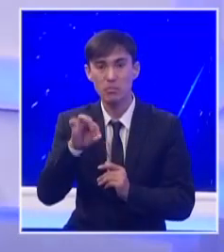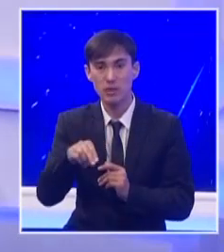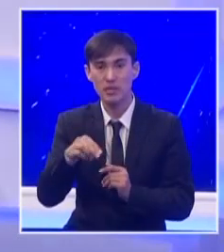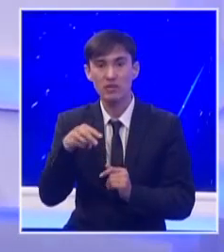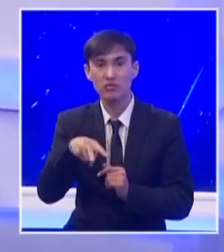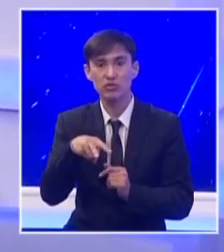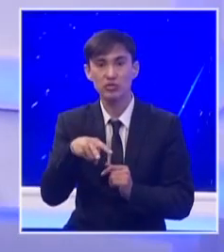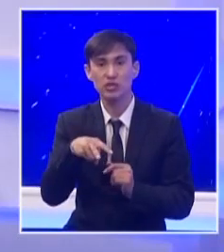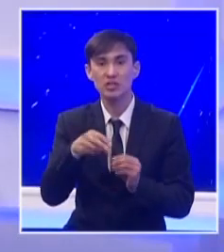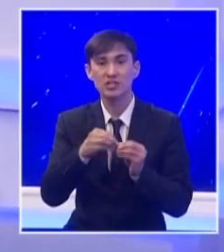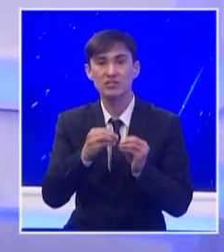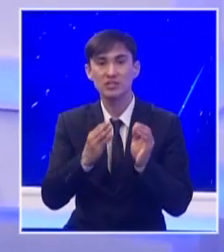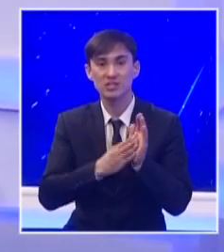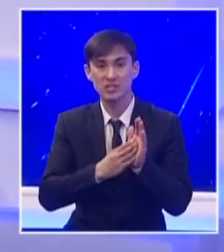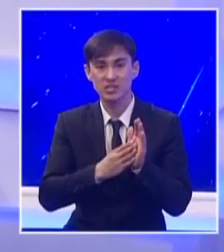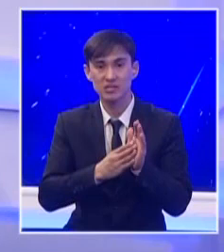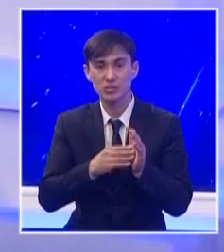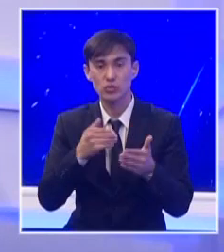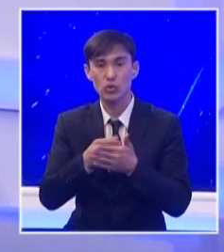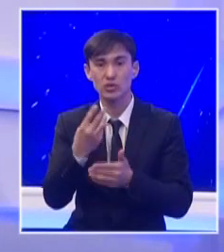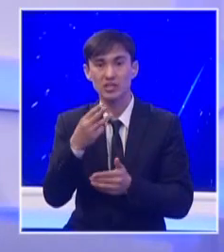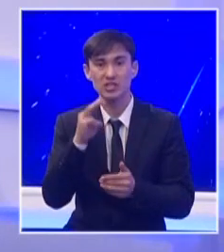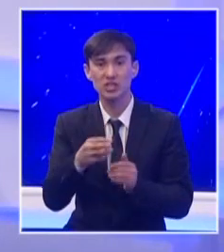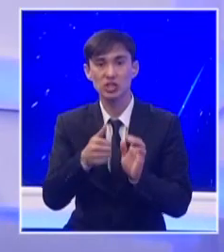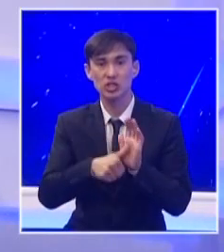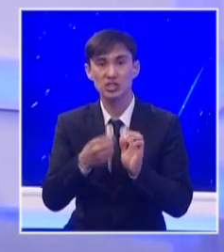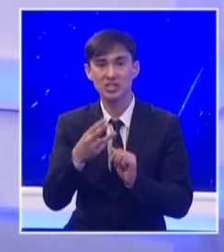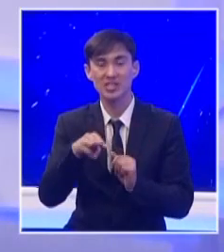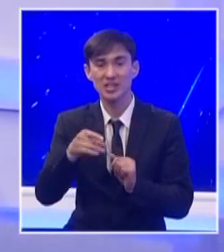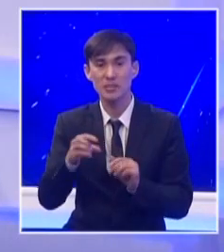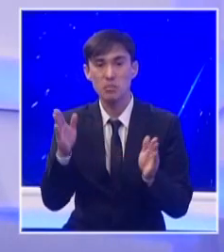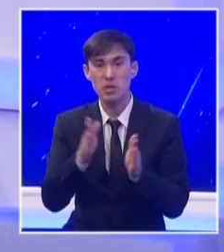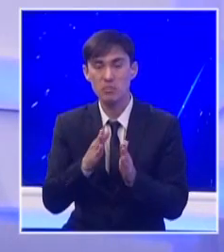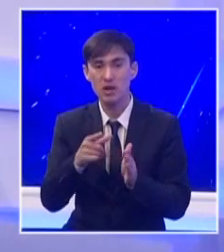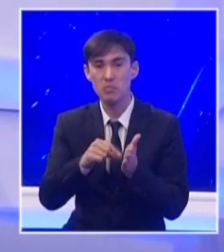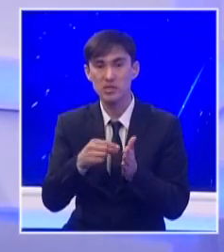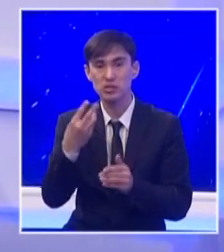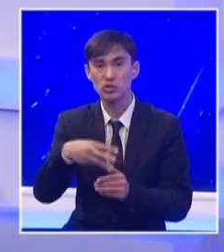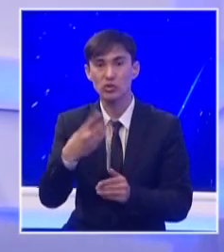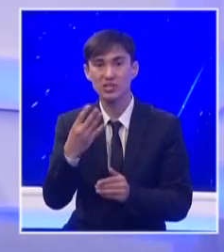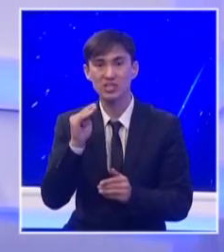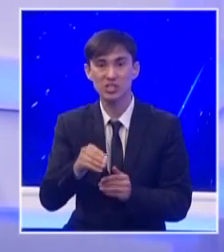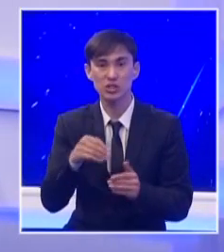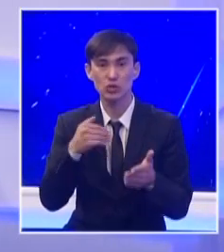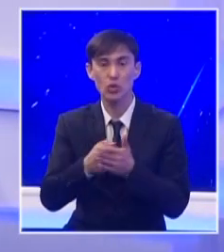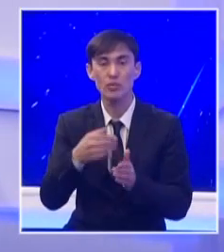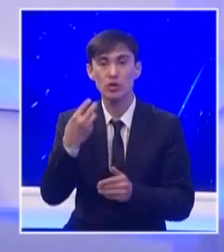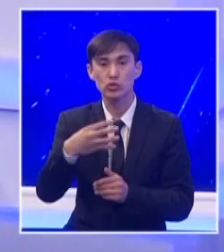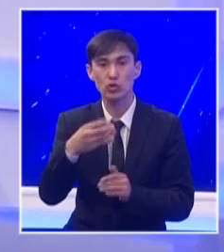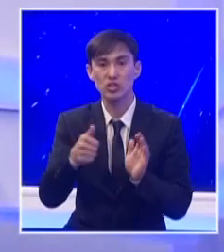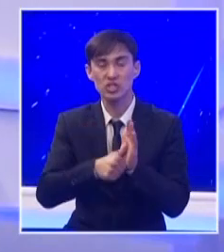с 2917 до 3063 тенге, минимальной пенсии с 43 272